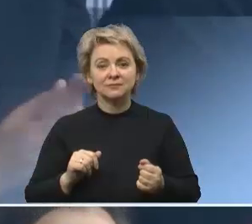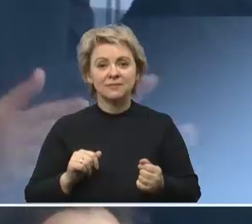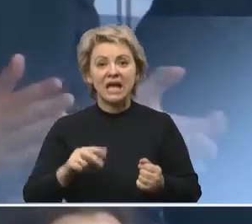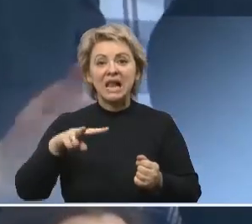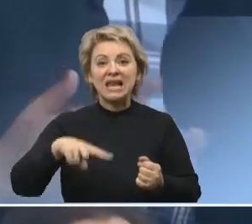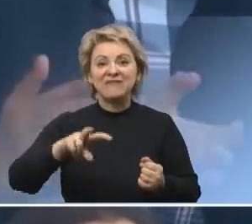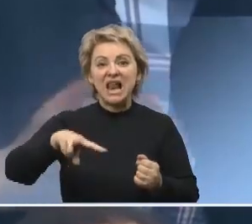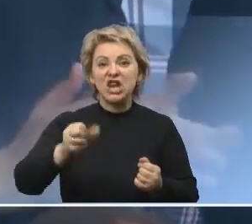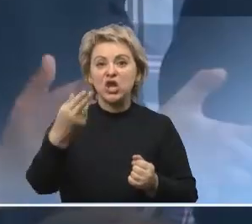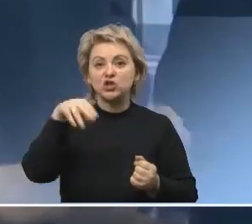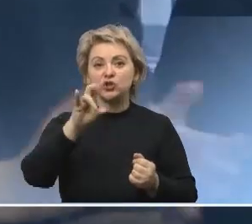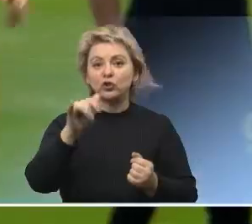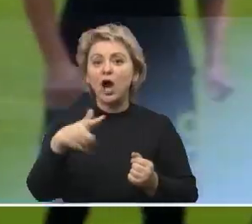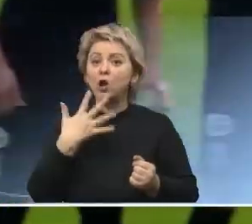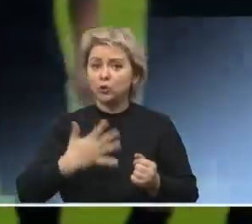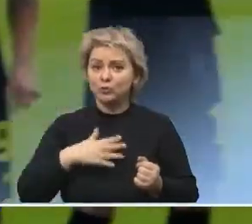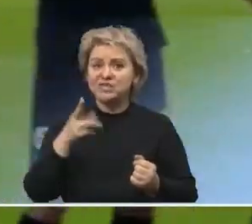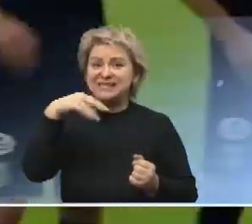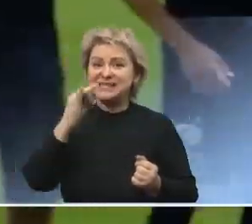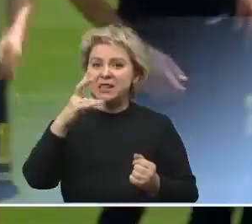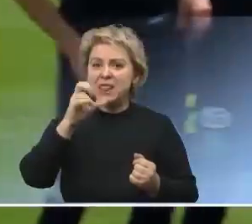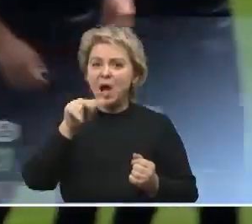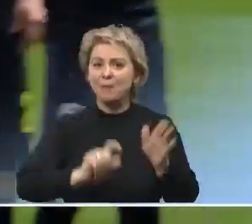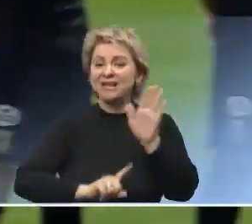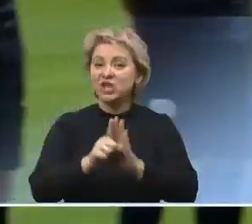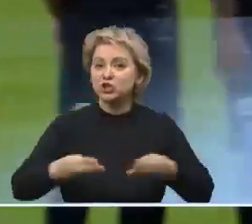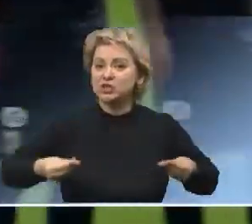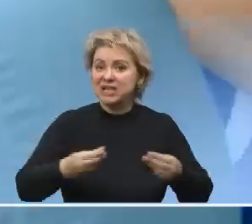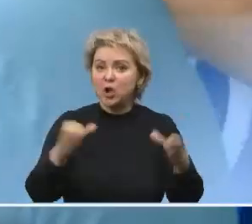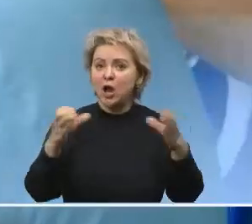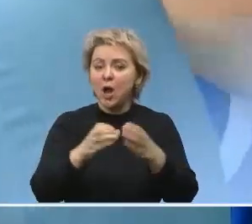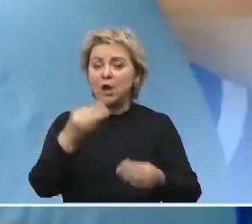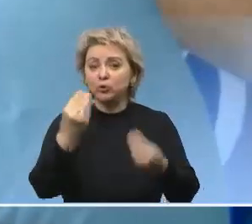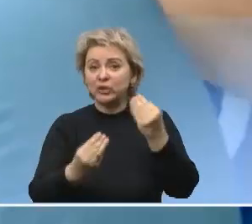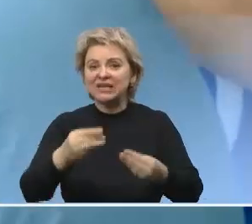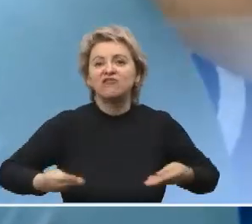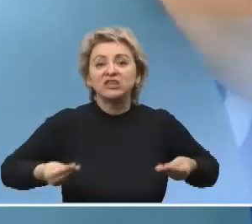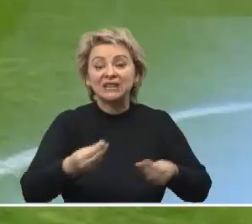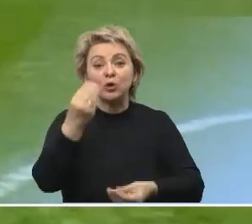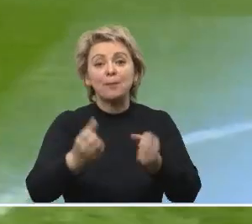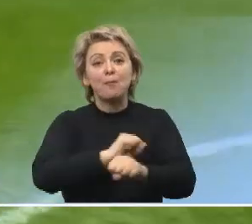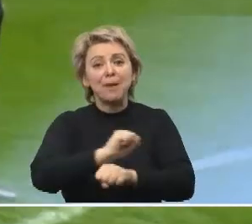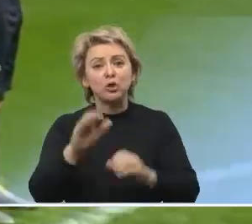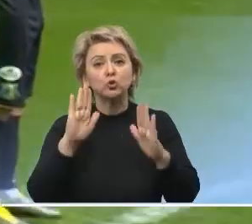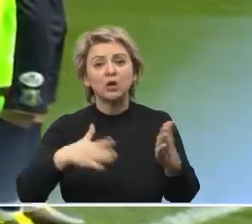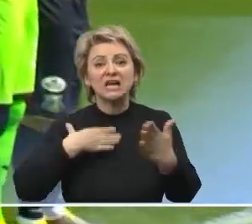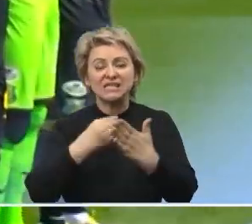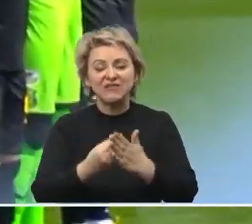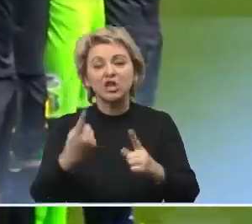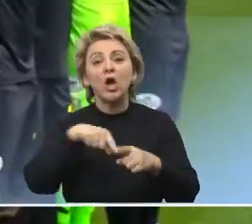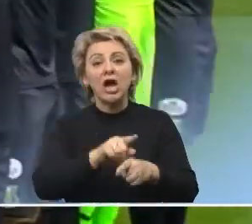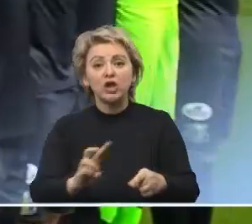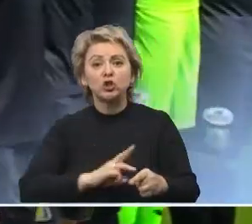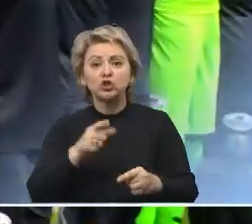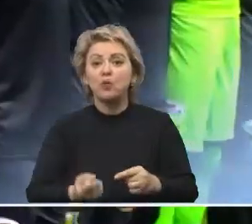Лев Лещенко, ярый болельщик «Динамо», начал этот матч, заряжая команды на бой. Но вдохновил играть на победу только своих. Да и это